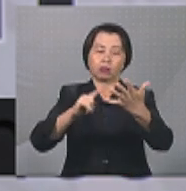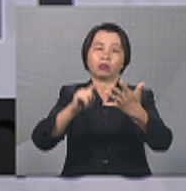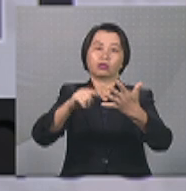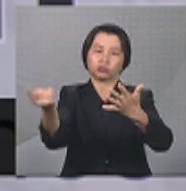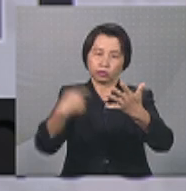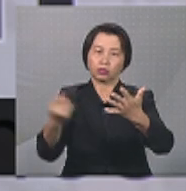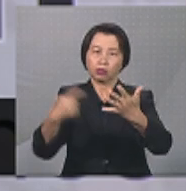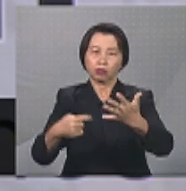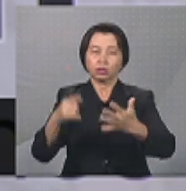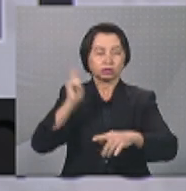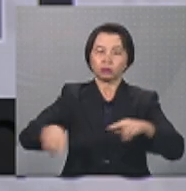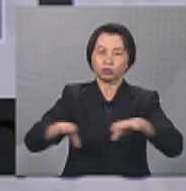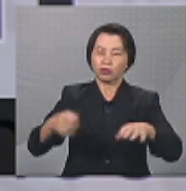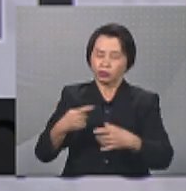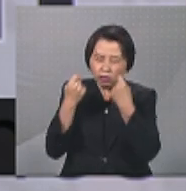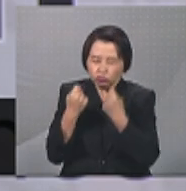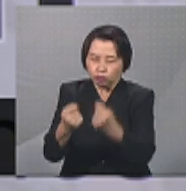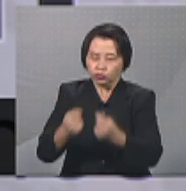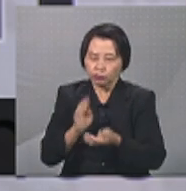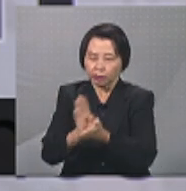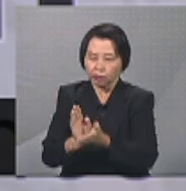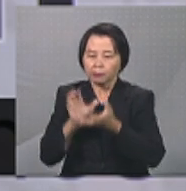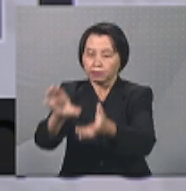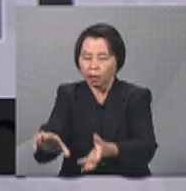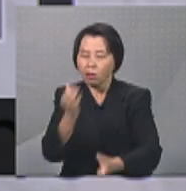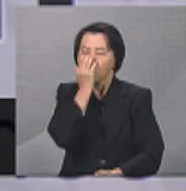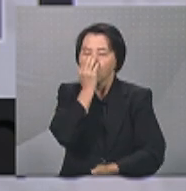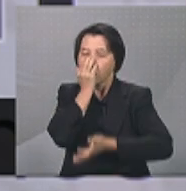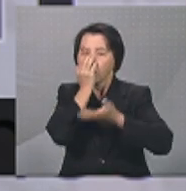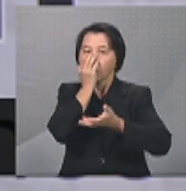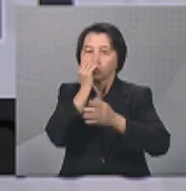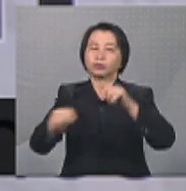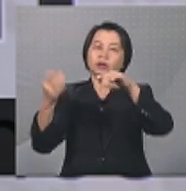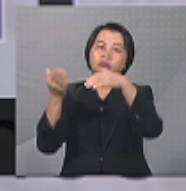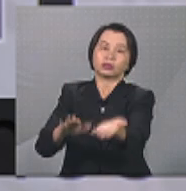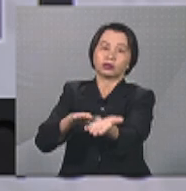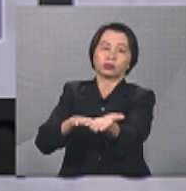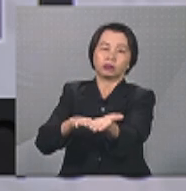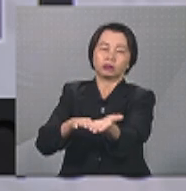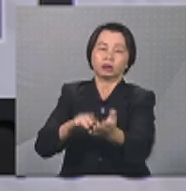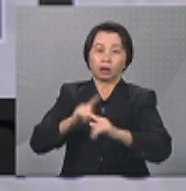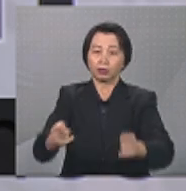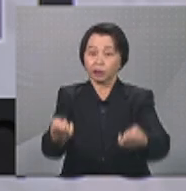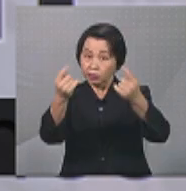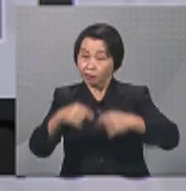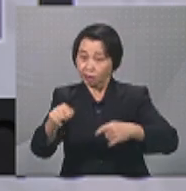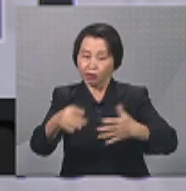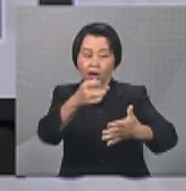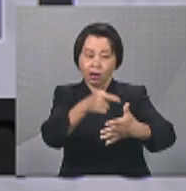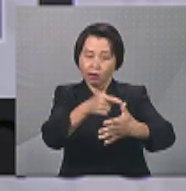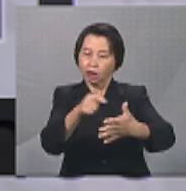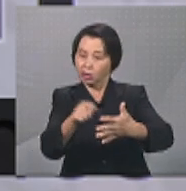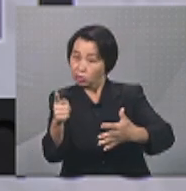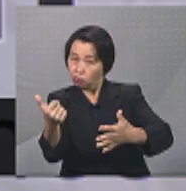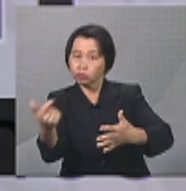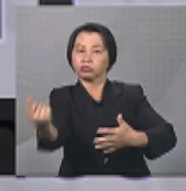pun, walaupun kita cuba nak beri bantuan pernafasan, pesakit meninggal dunia. Jadi kalau datang pada peringkat yang lewat, memang amat